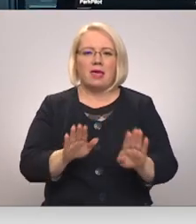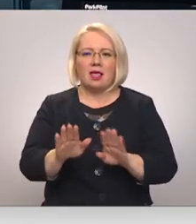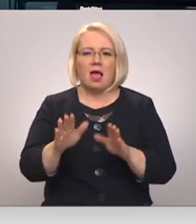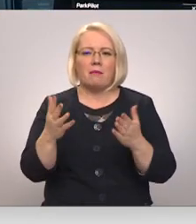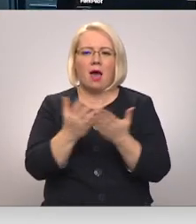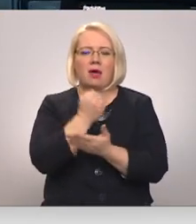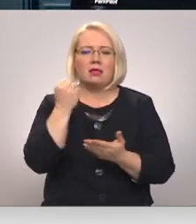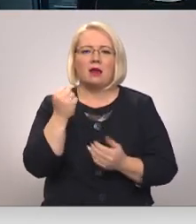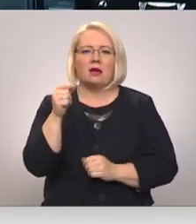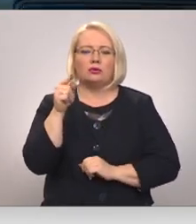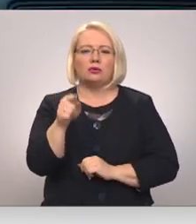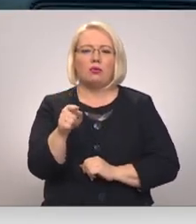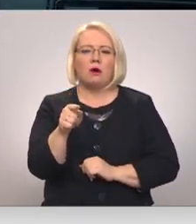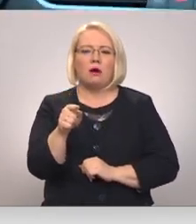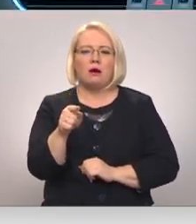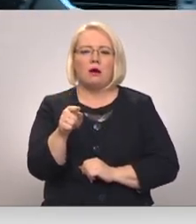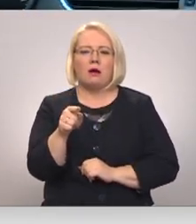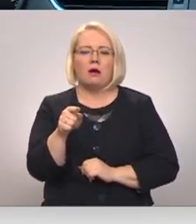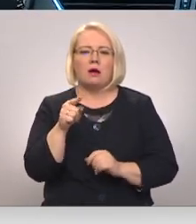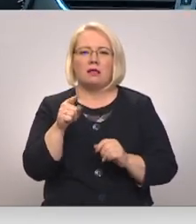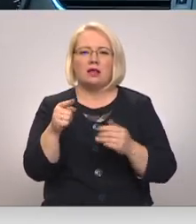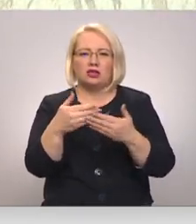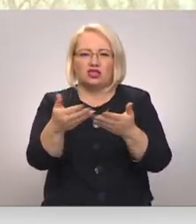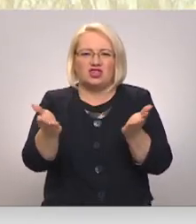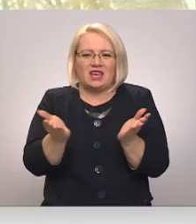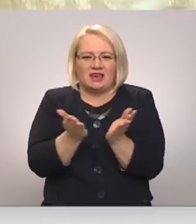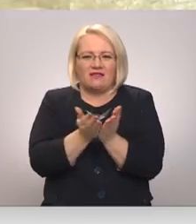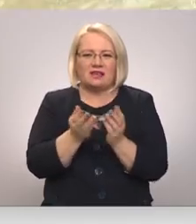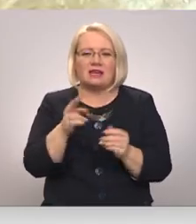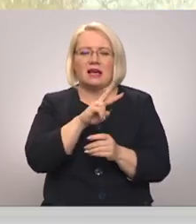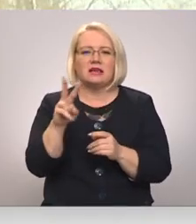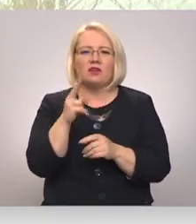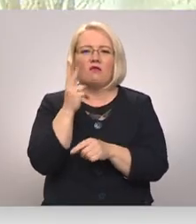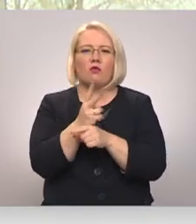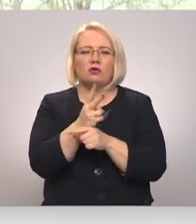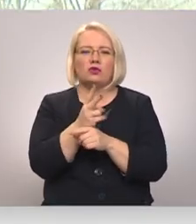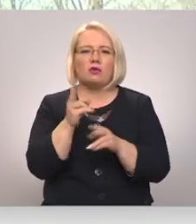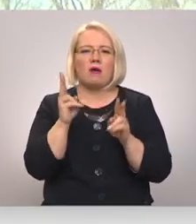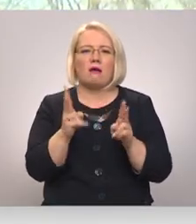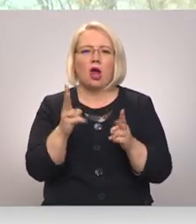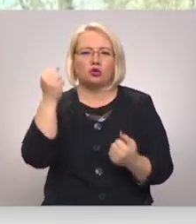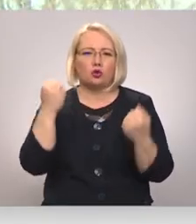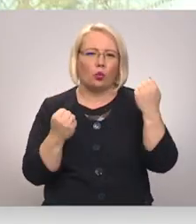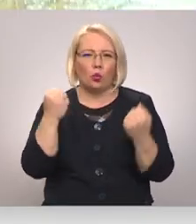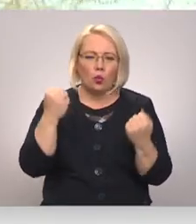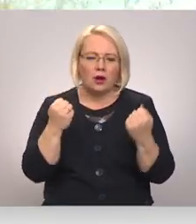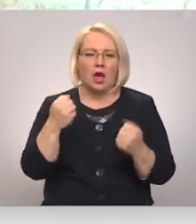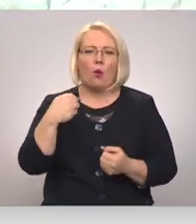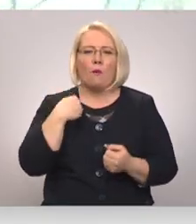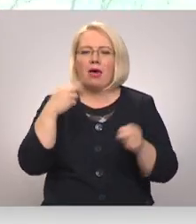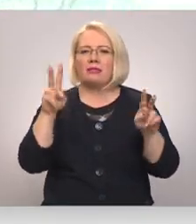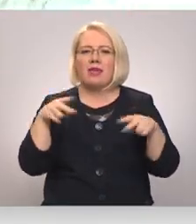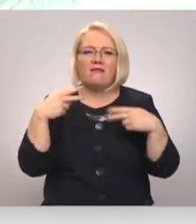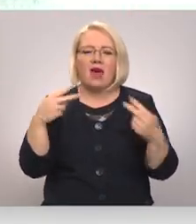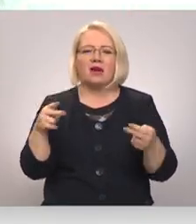atrastos tāds šķīvītis, kas funkcionētu kā stūre. Un līdz ar to man nevajadzētu